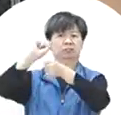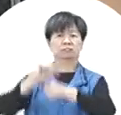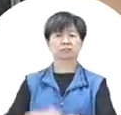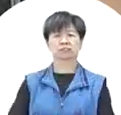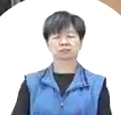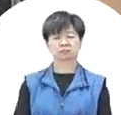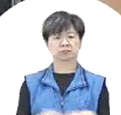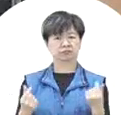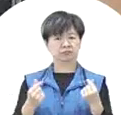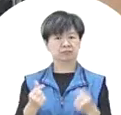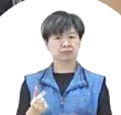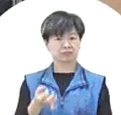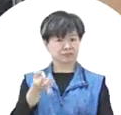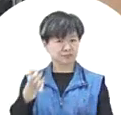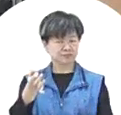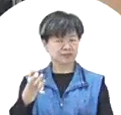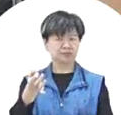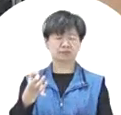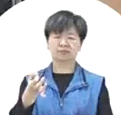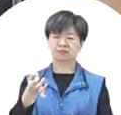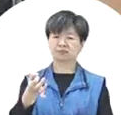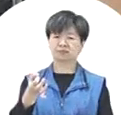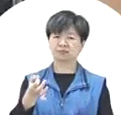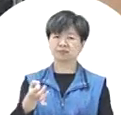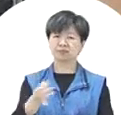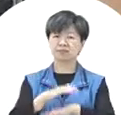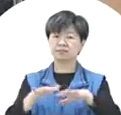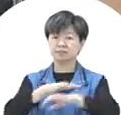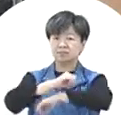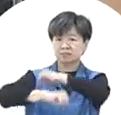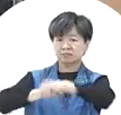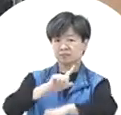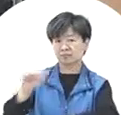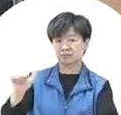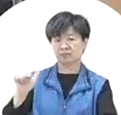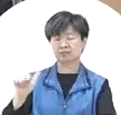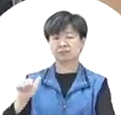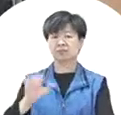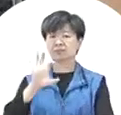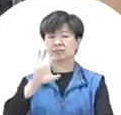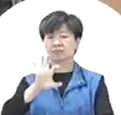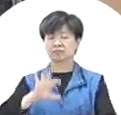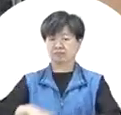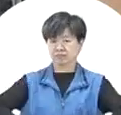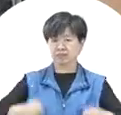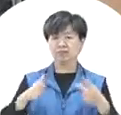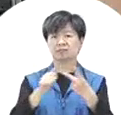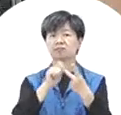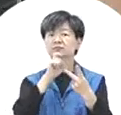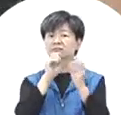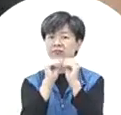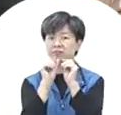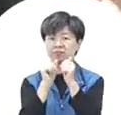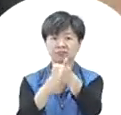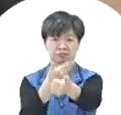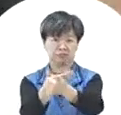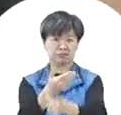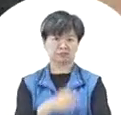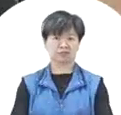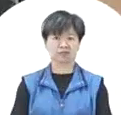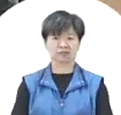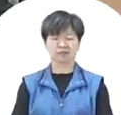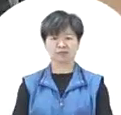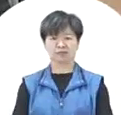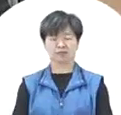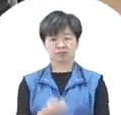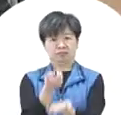买特定项目，像日常用品、民生用品、尿布、奶粉，我觉得因为都成就